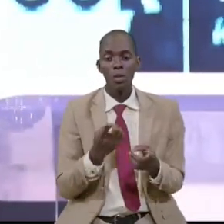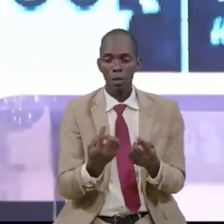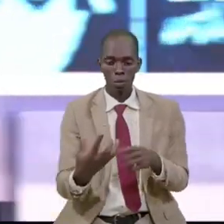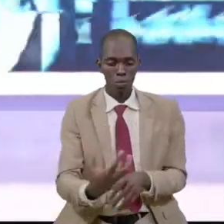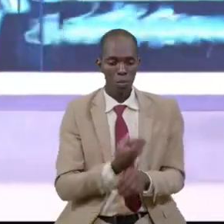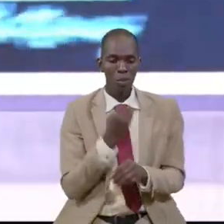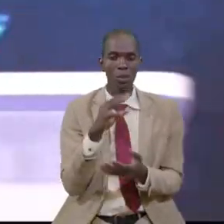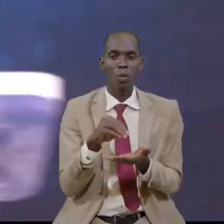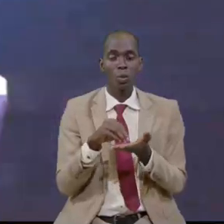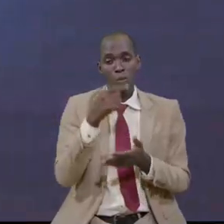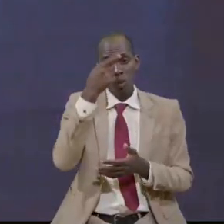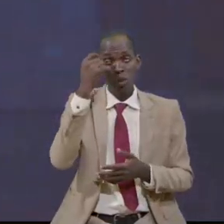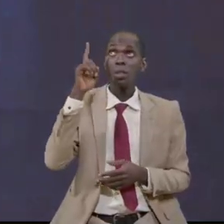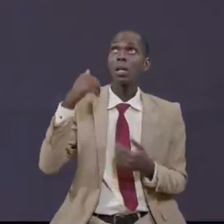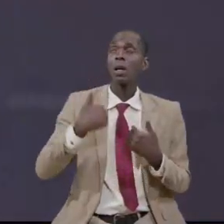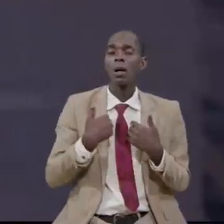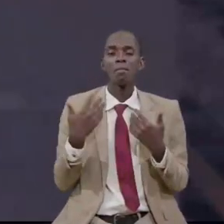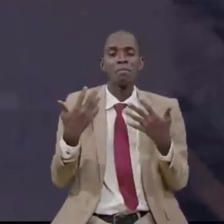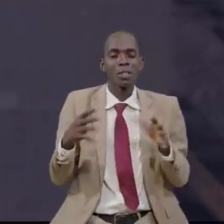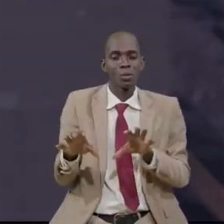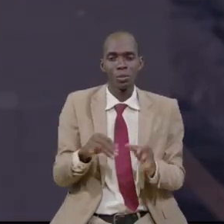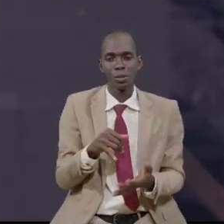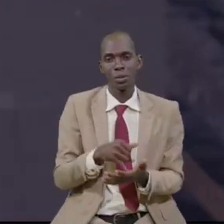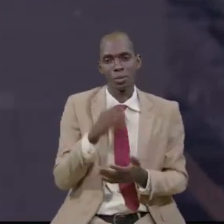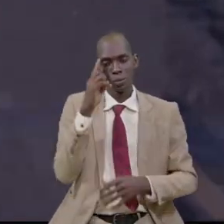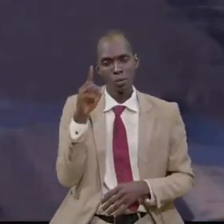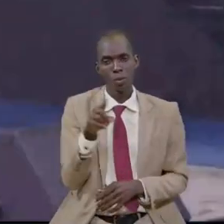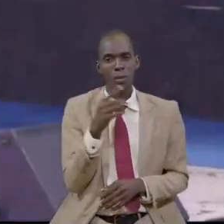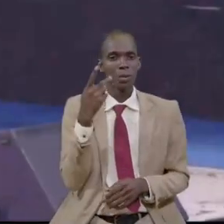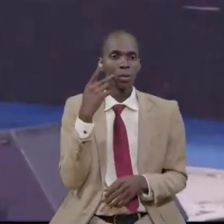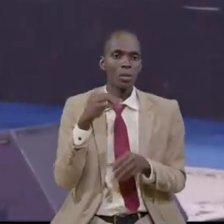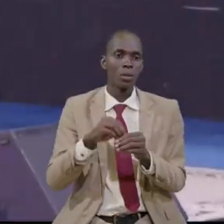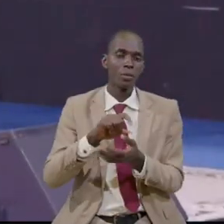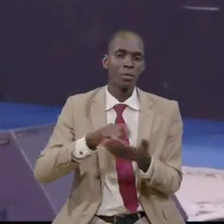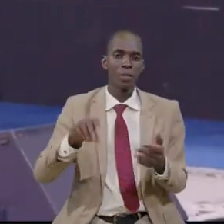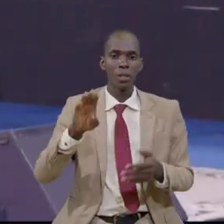l'a déjà fait. Voyez le verset 14.